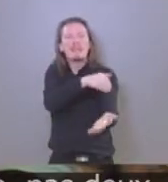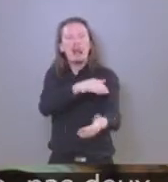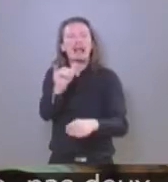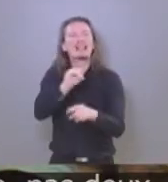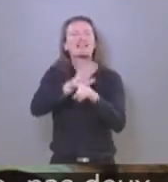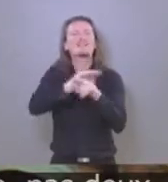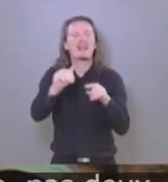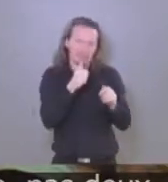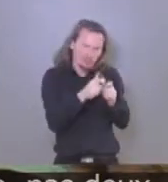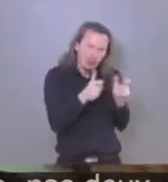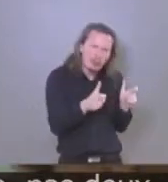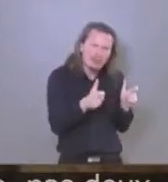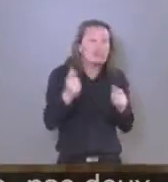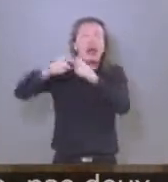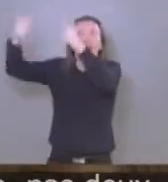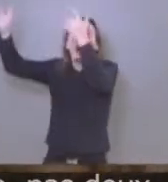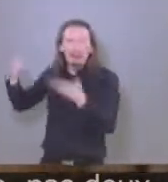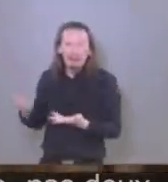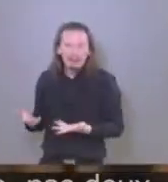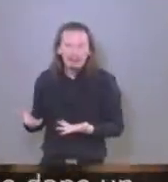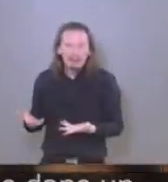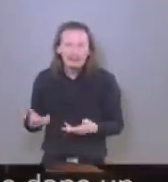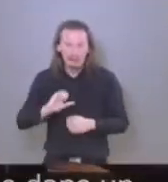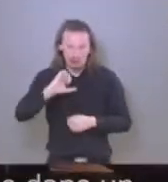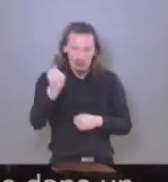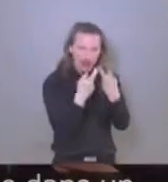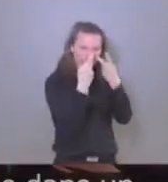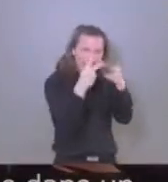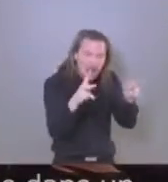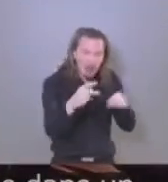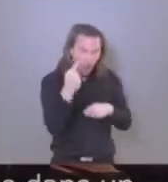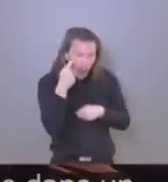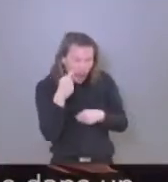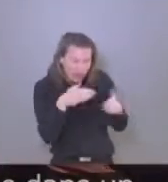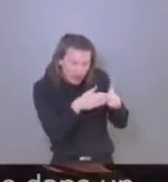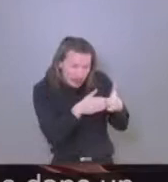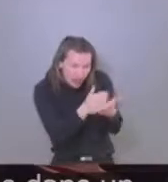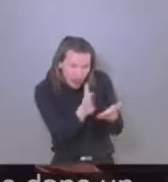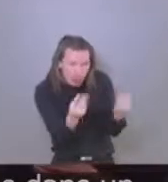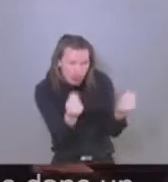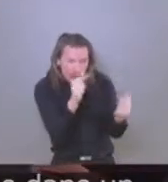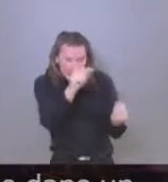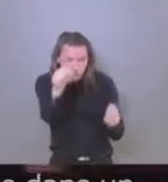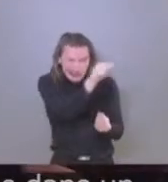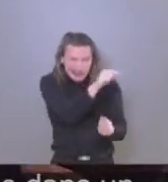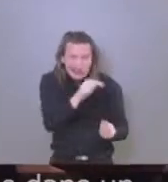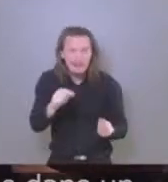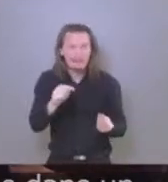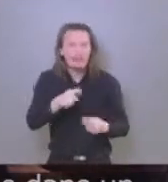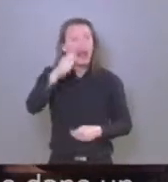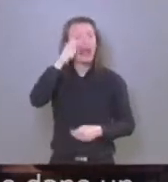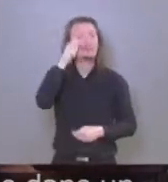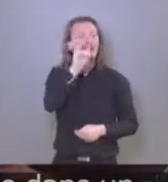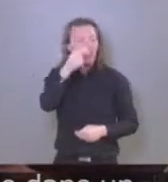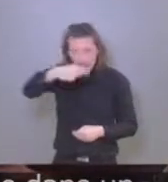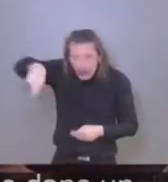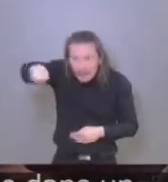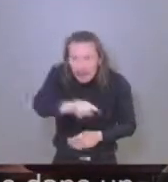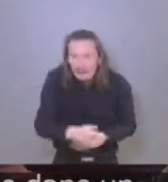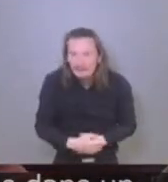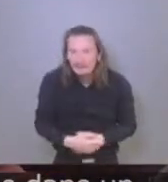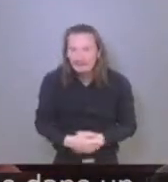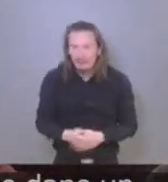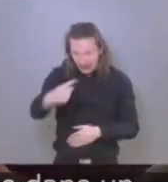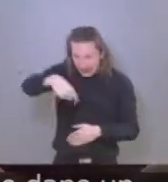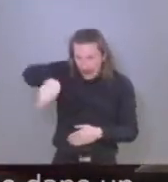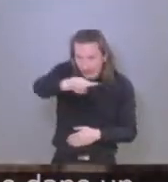groupes qui vont faire ça. Parce que dans chaque commune, on regardera endroit par endroit où il faut le faire. Et l'expertise, c'est vous qui l'avez. C'est